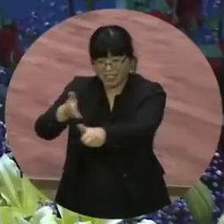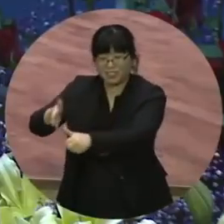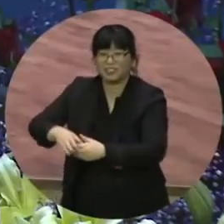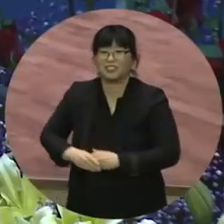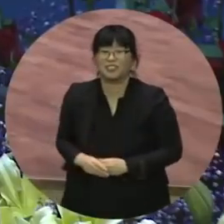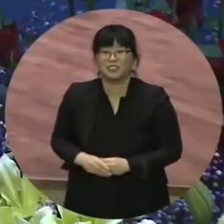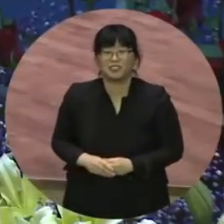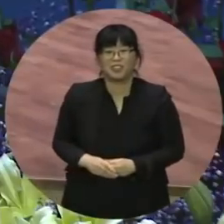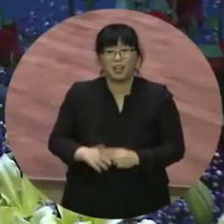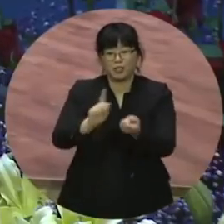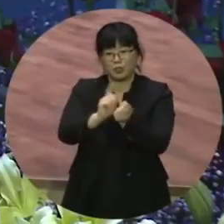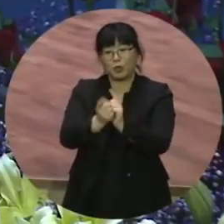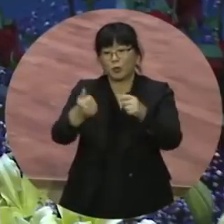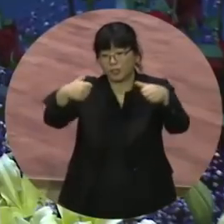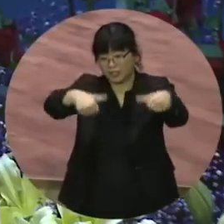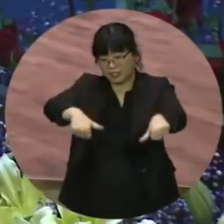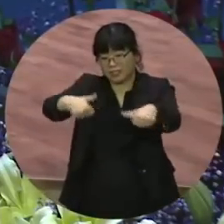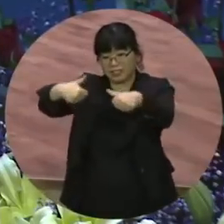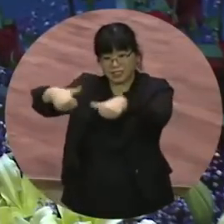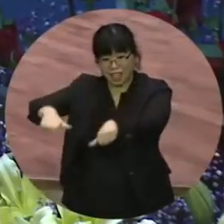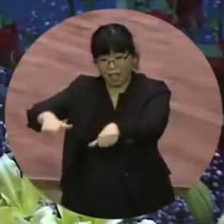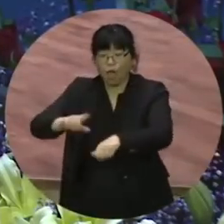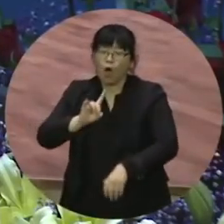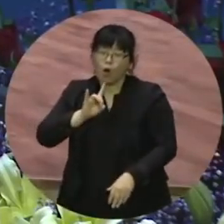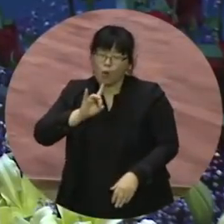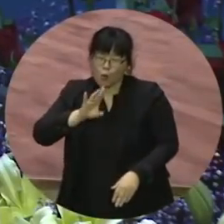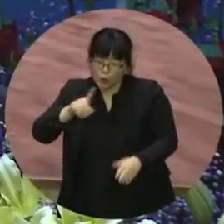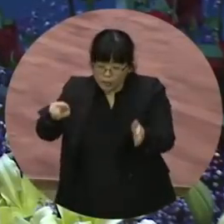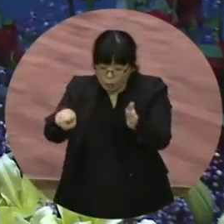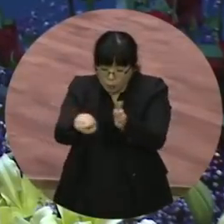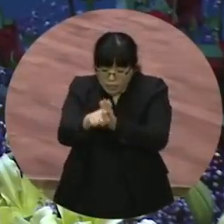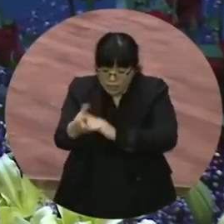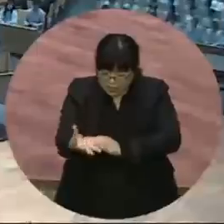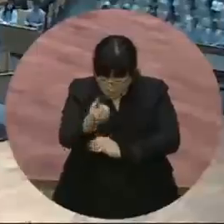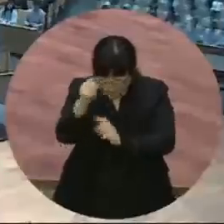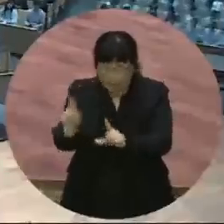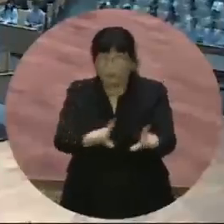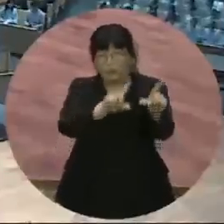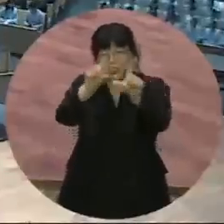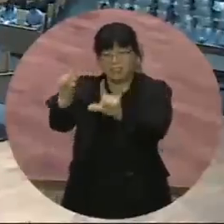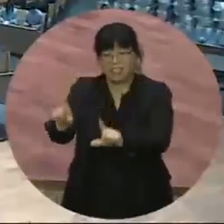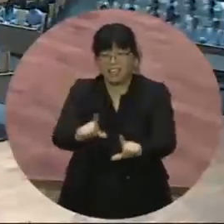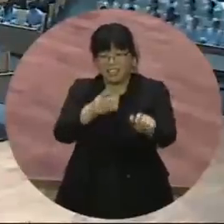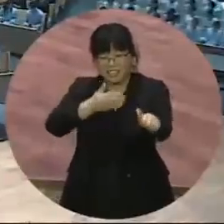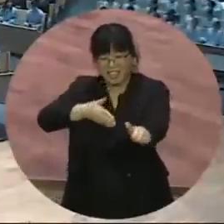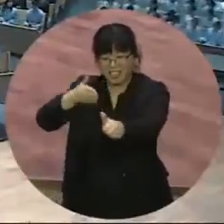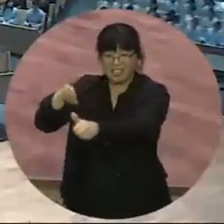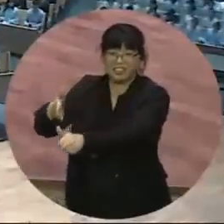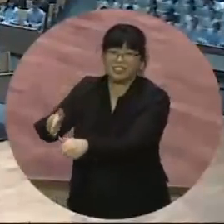우리 서로 인사하시겠습니다. 오직 믿음으로 삽시다.